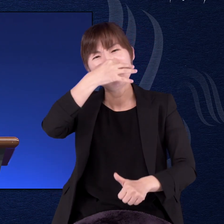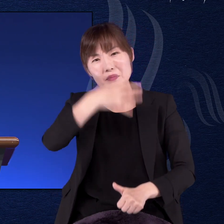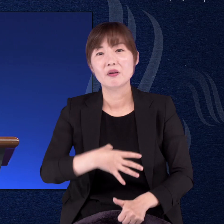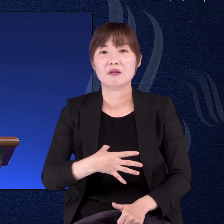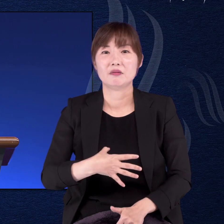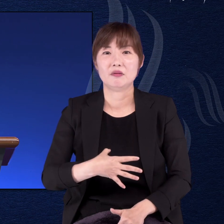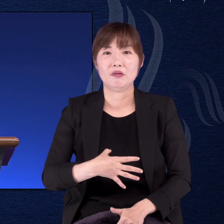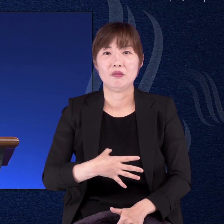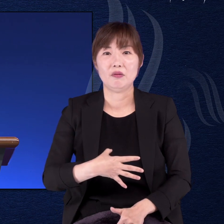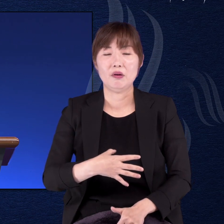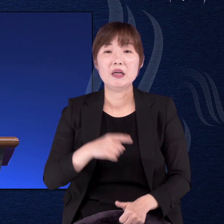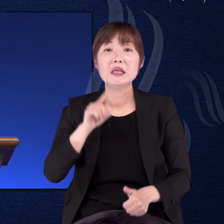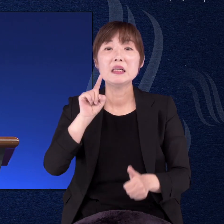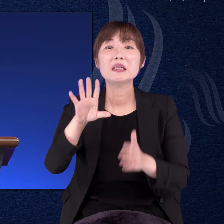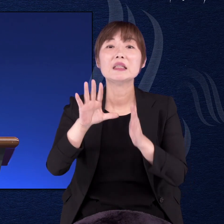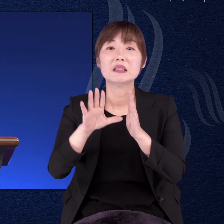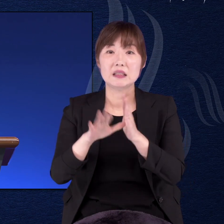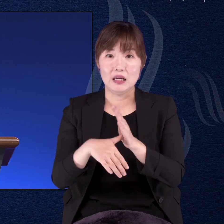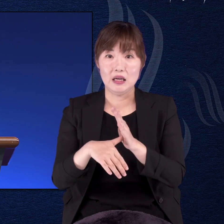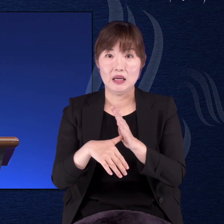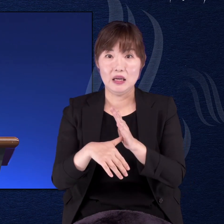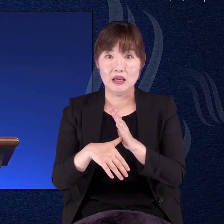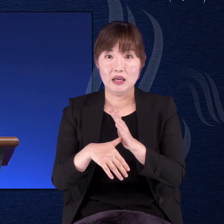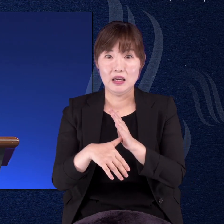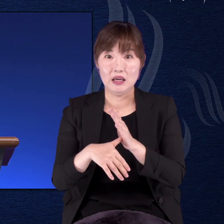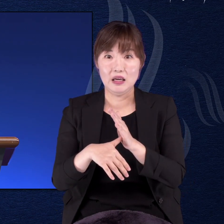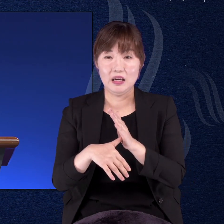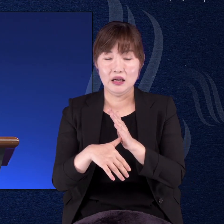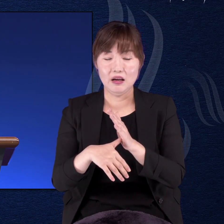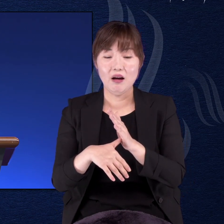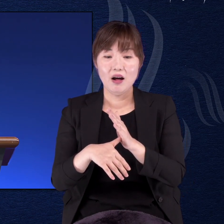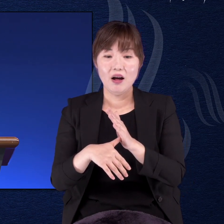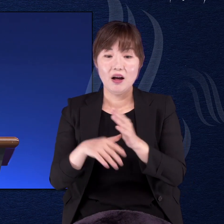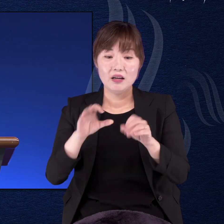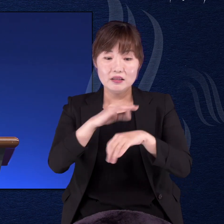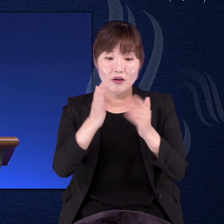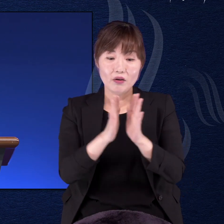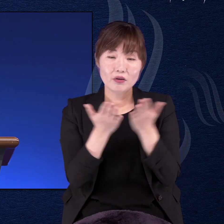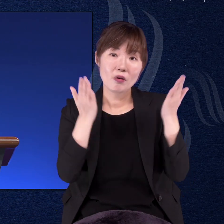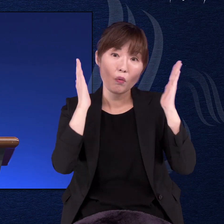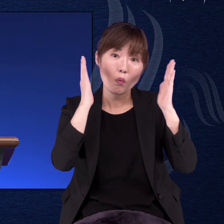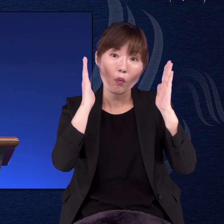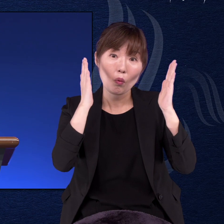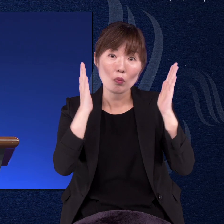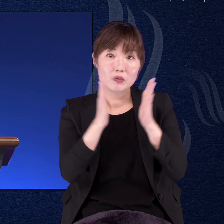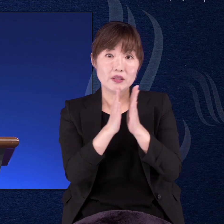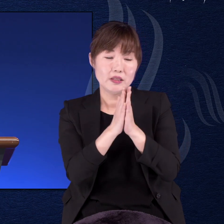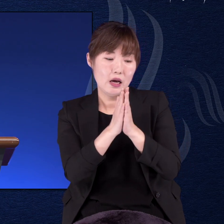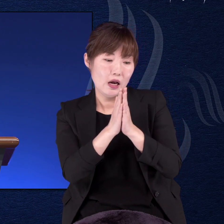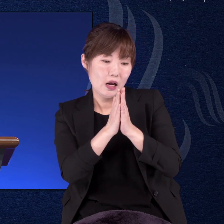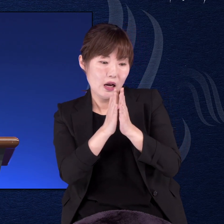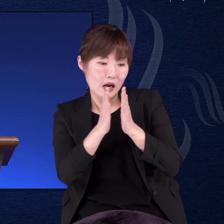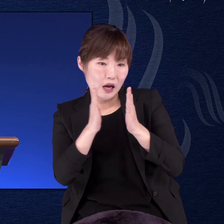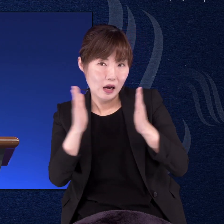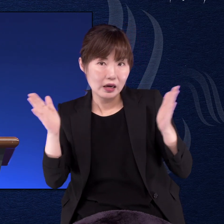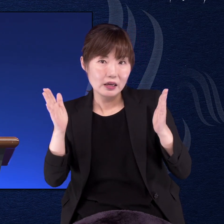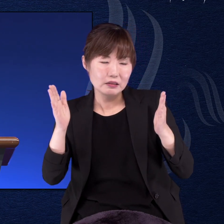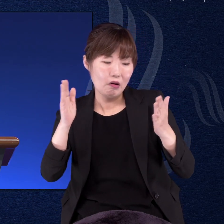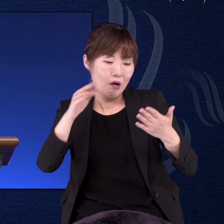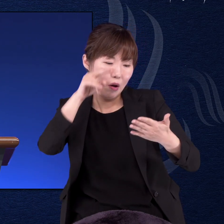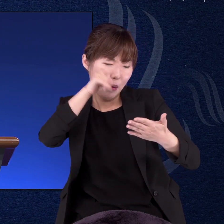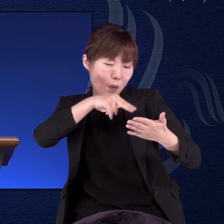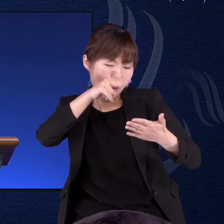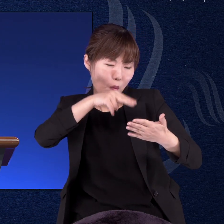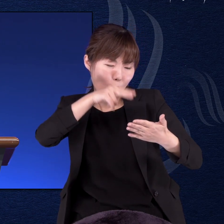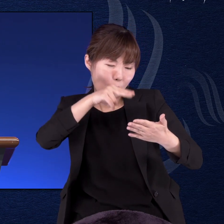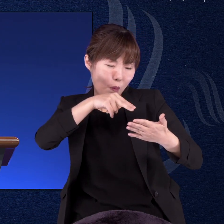그런데 28살에 성경 공부를 시작하면서, 성경을 읽기 시작하면서 알게 됐습니다.